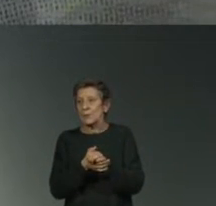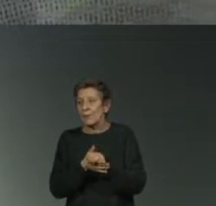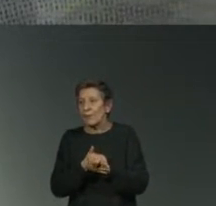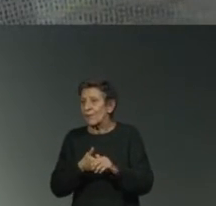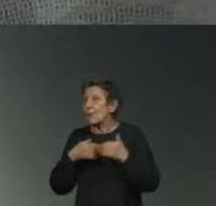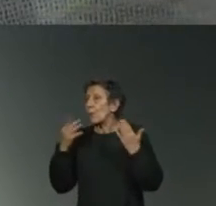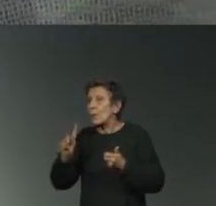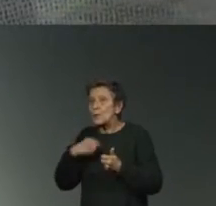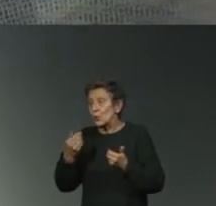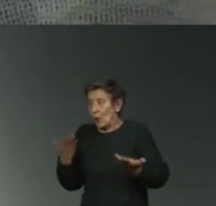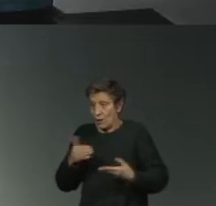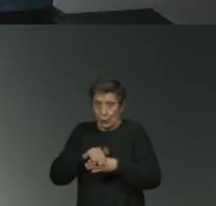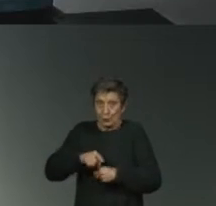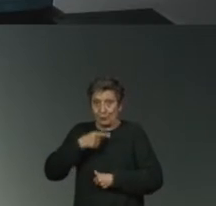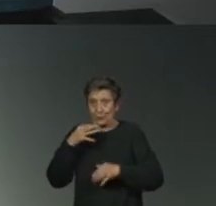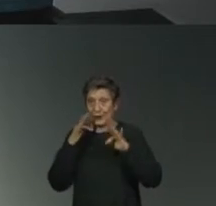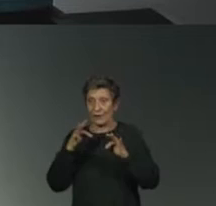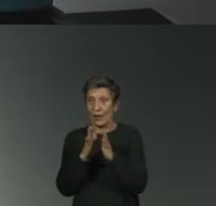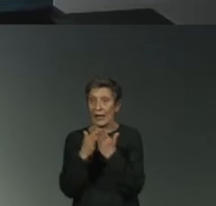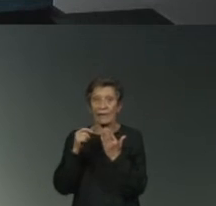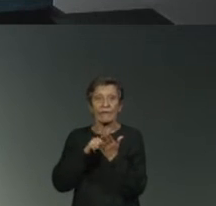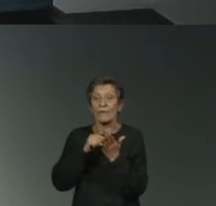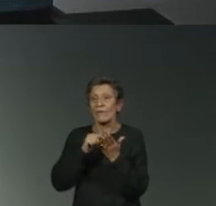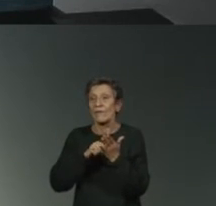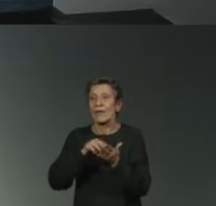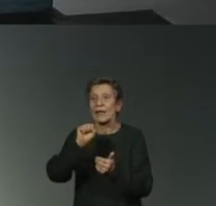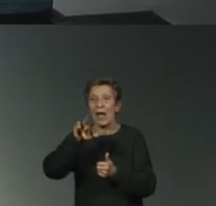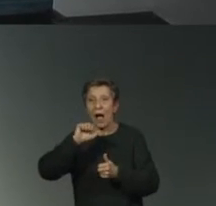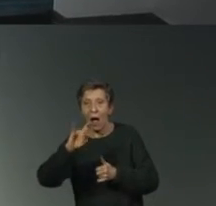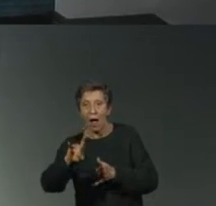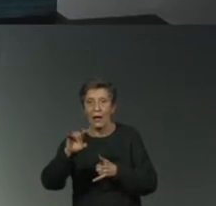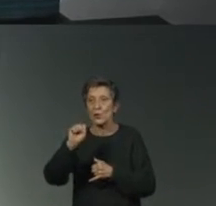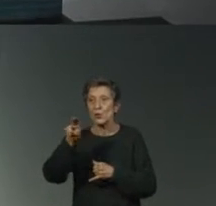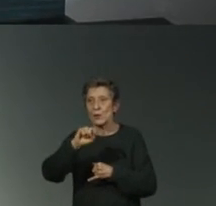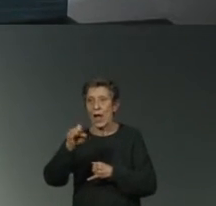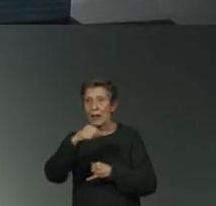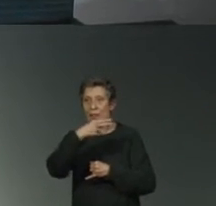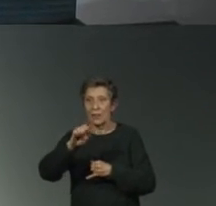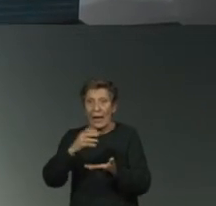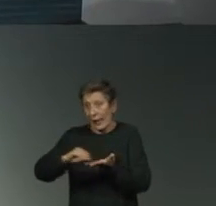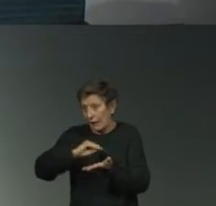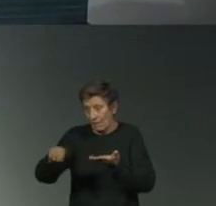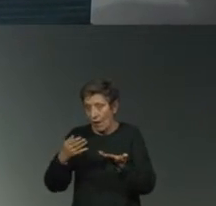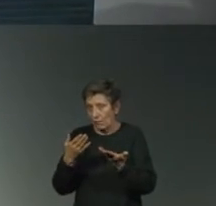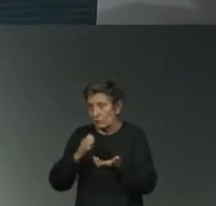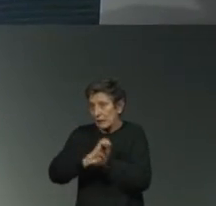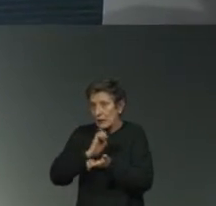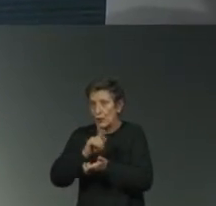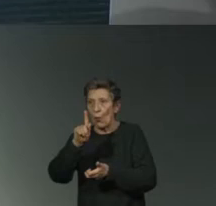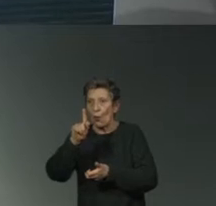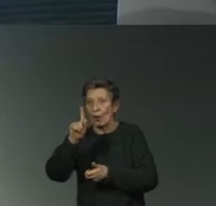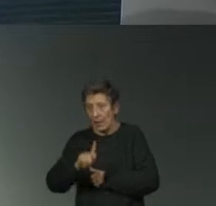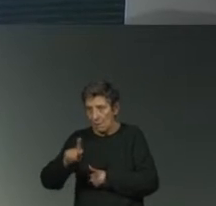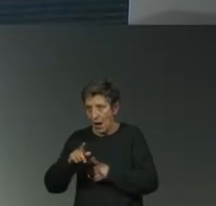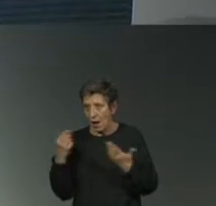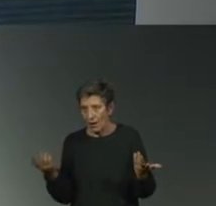Suzanne et l'écrivain chez Gallimard, qui est sorti à la rentrée. En te disant ça, je me disais, est-ce que c'est Suzanne, Sarah et